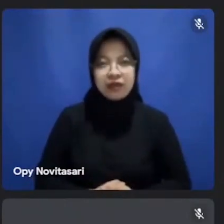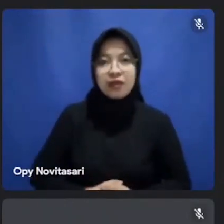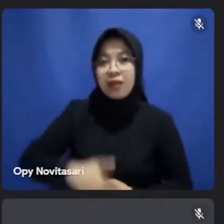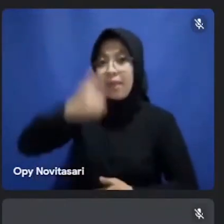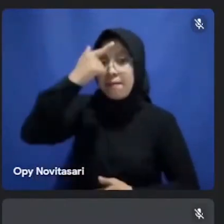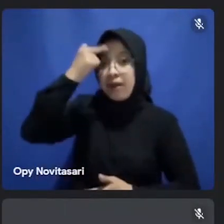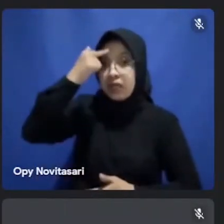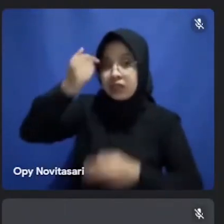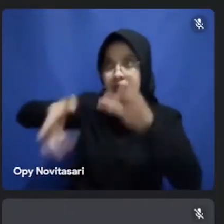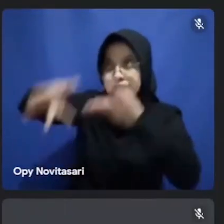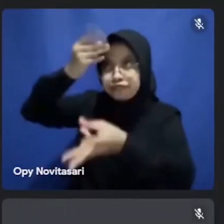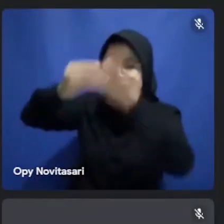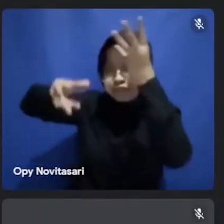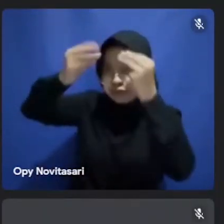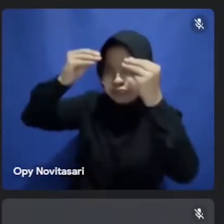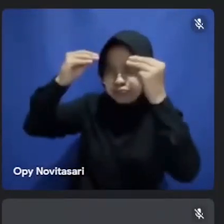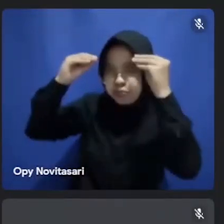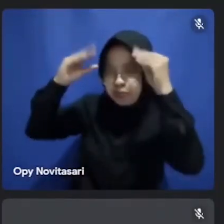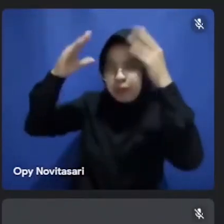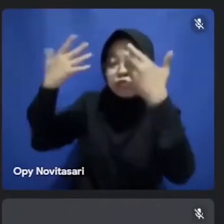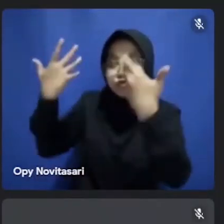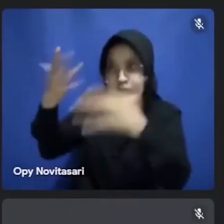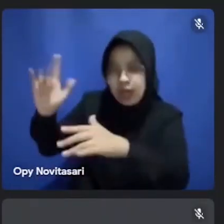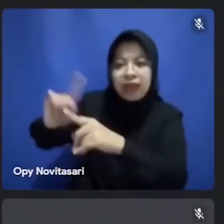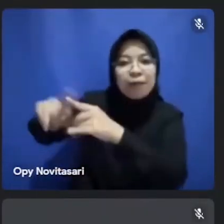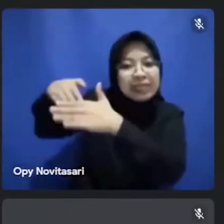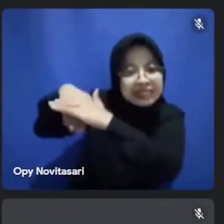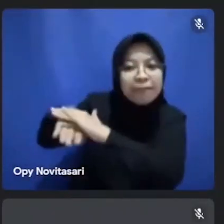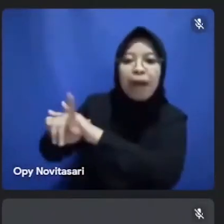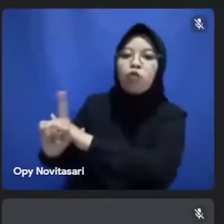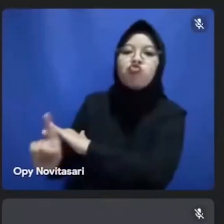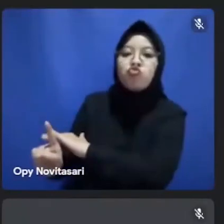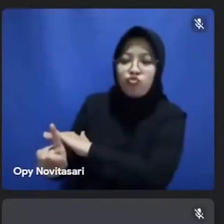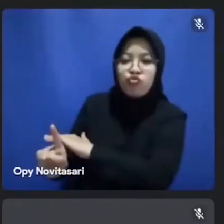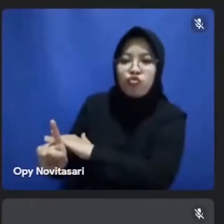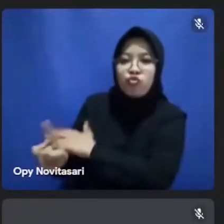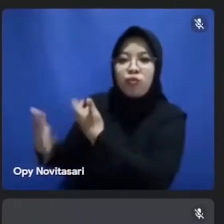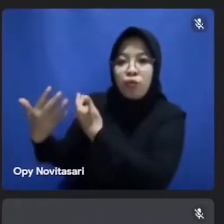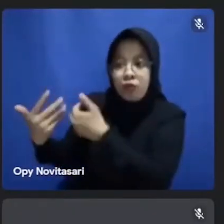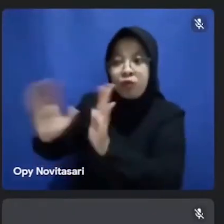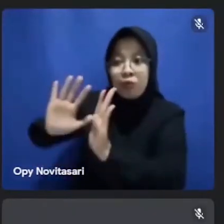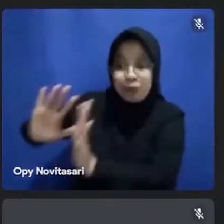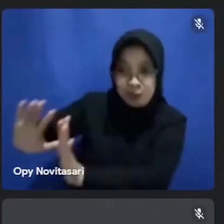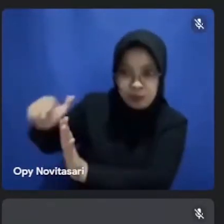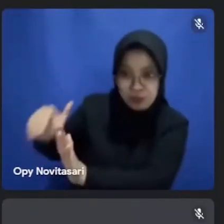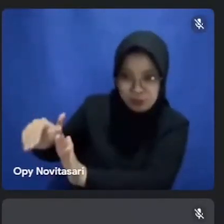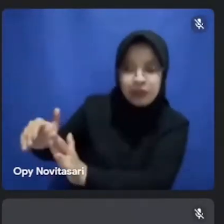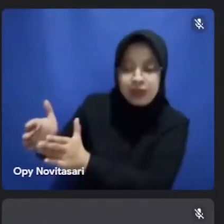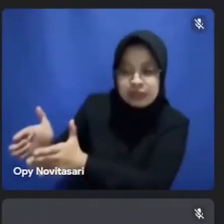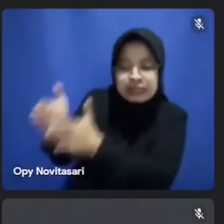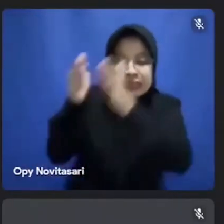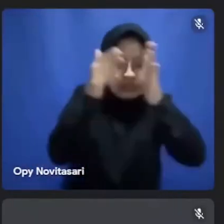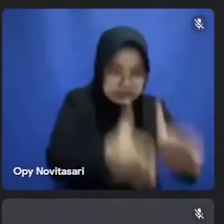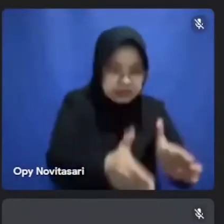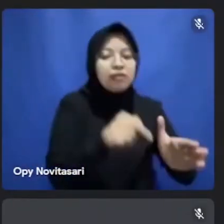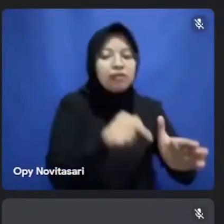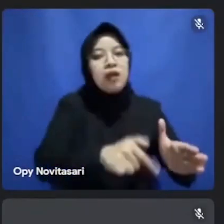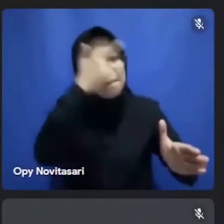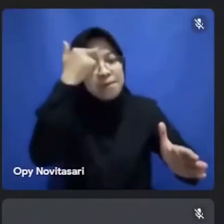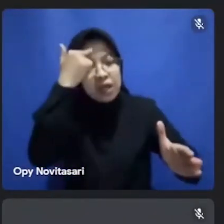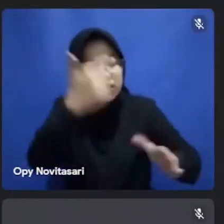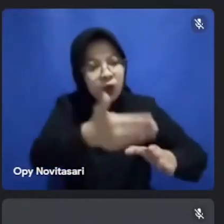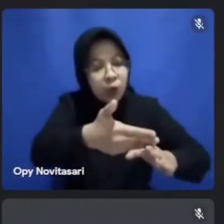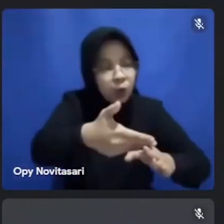saya pelajari dulu sementara lalu kemudian saya mulai pelajari ulang soal